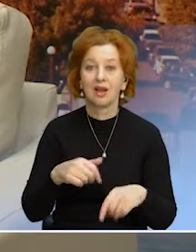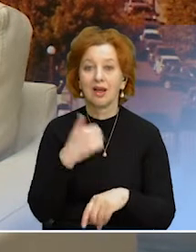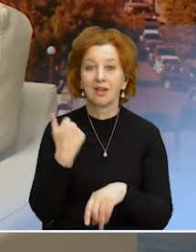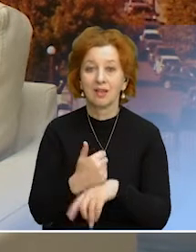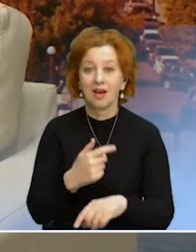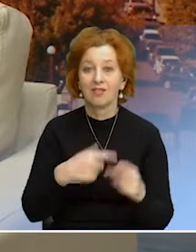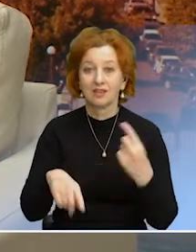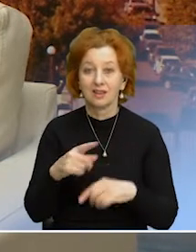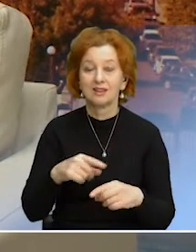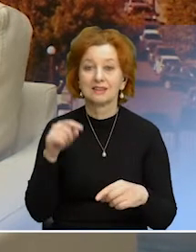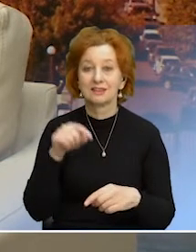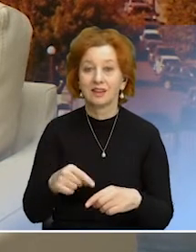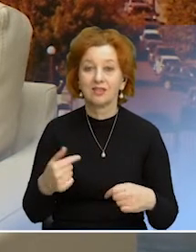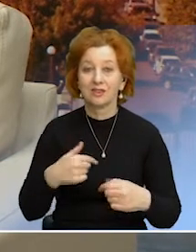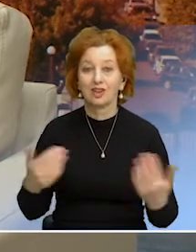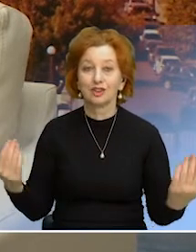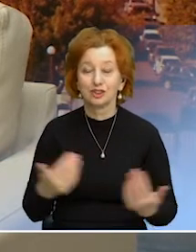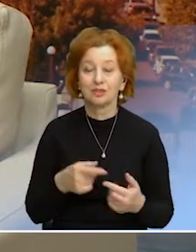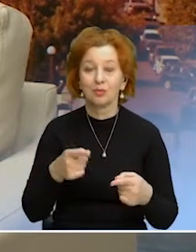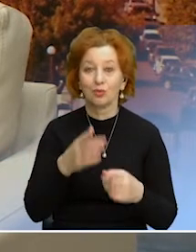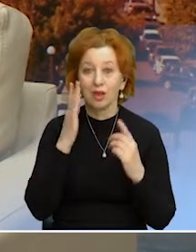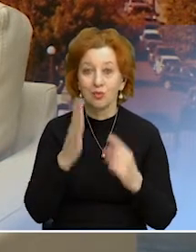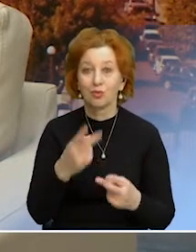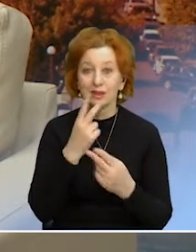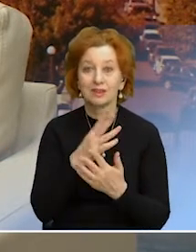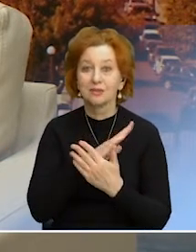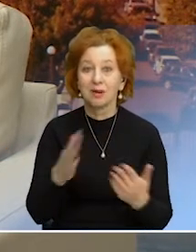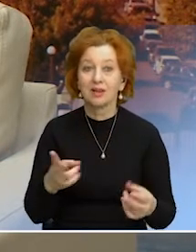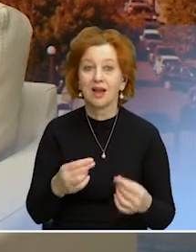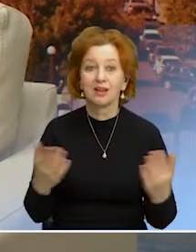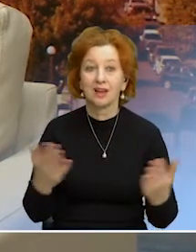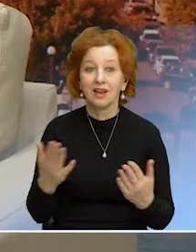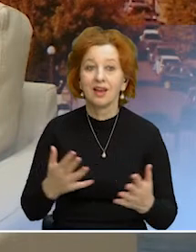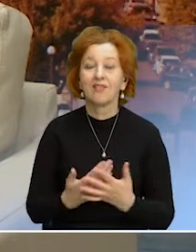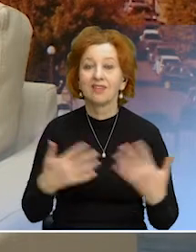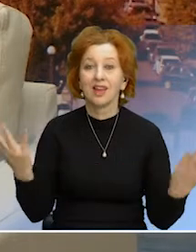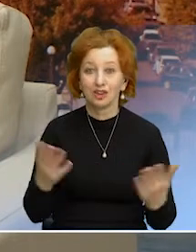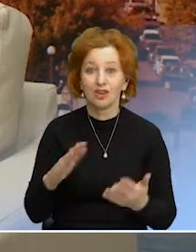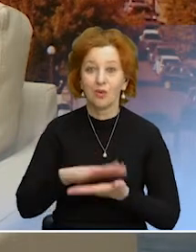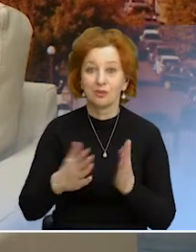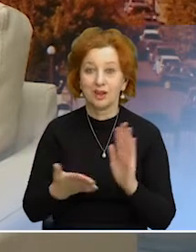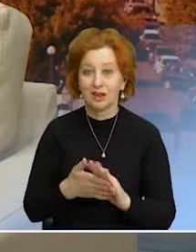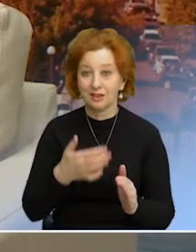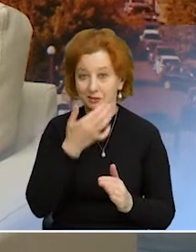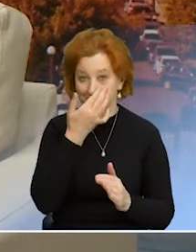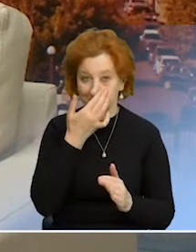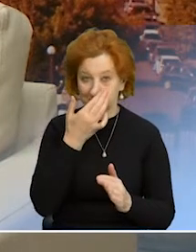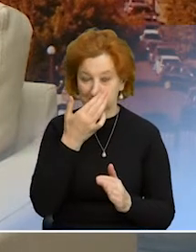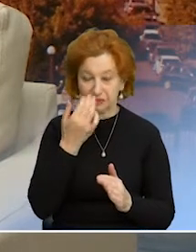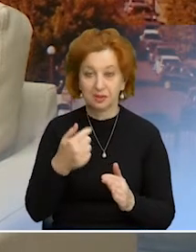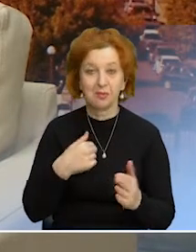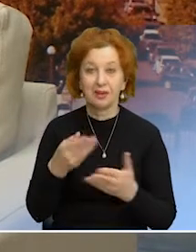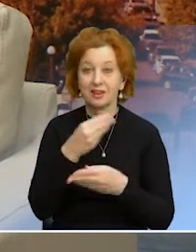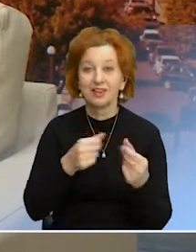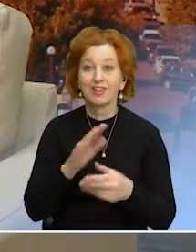самое главное, что есть в нашей жизни, и пусть оно будет, несмотря ни на какие внешние обстоятельства. Я, конечно, не